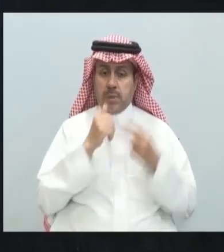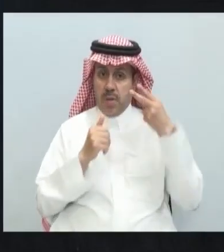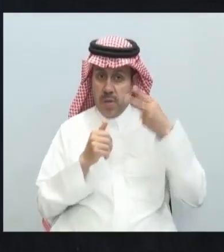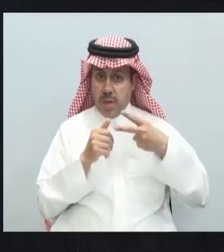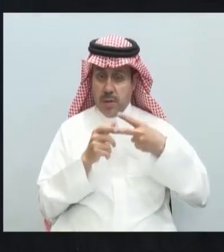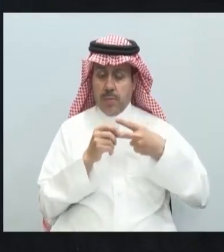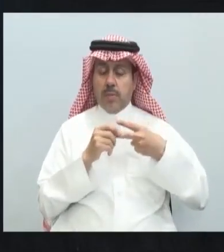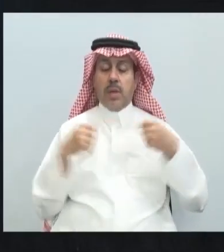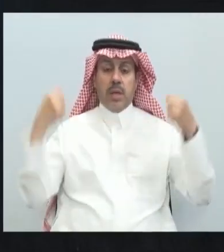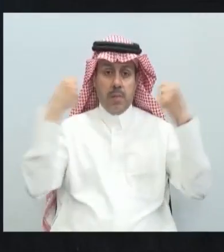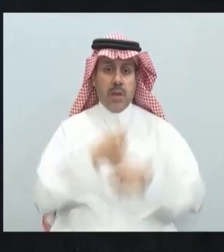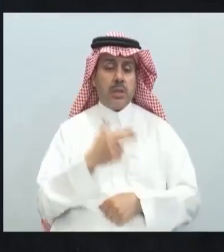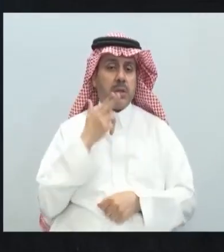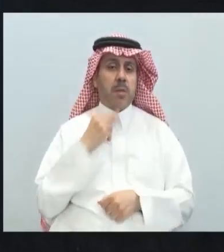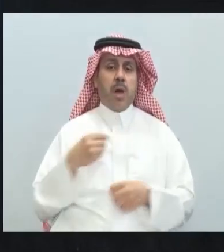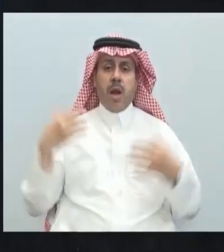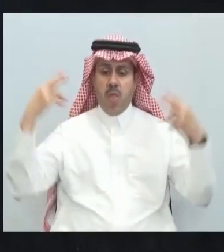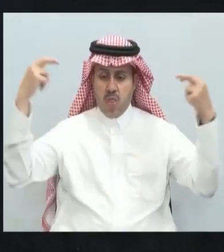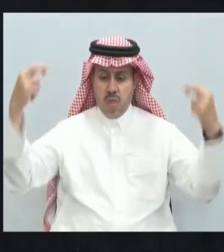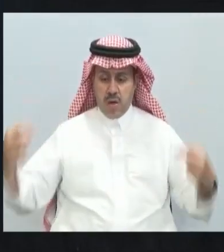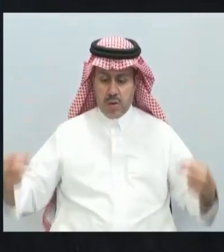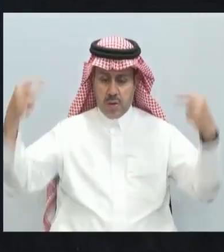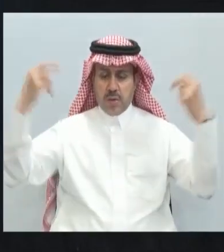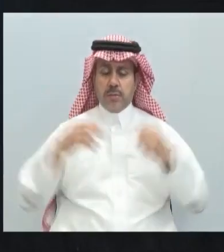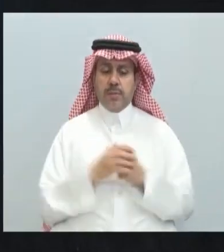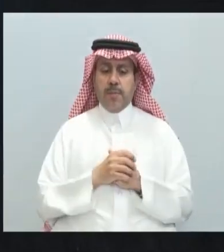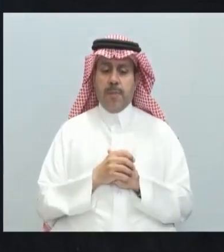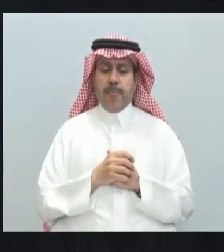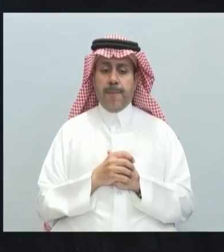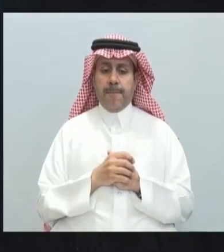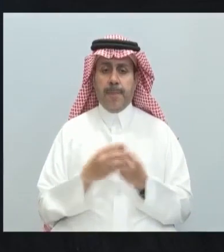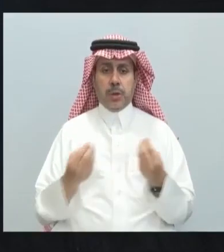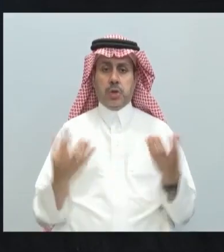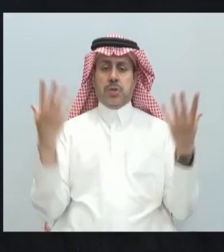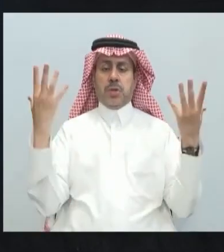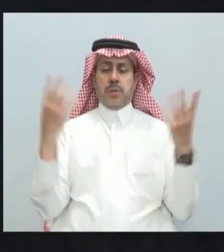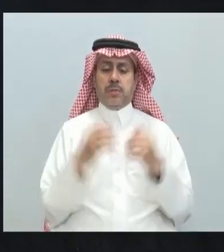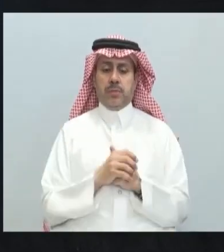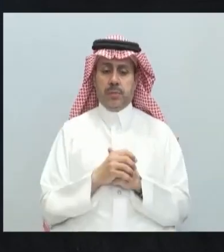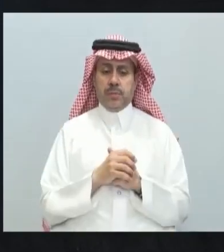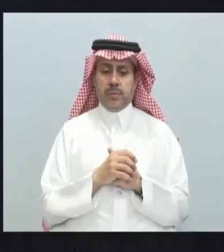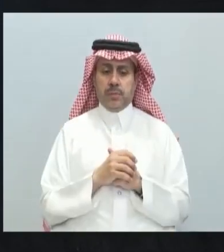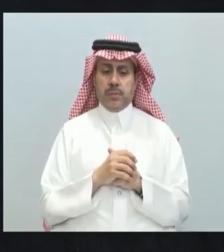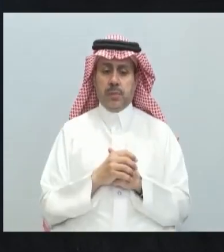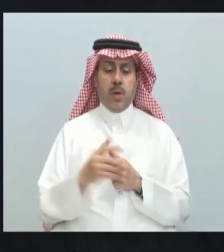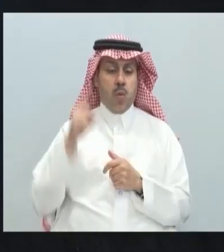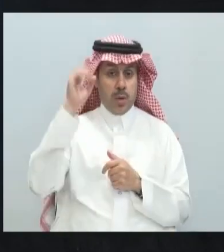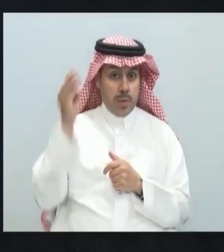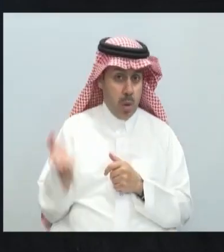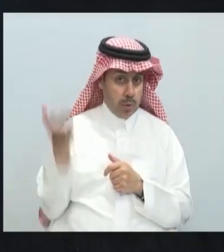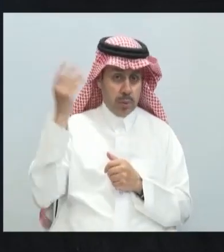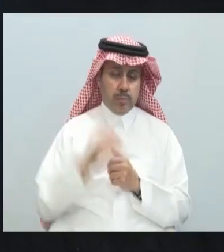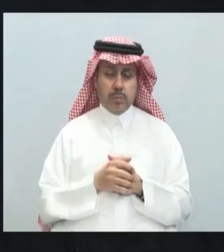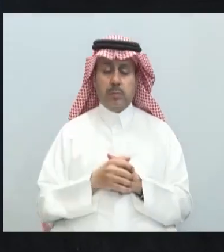لباس جمال وزينه وهو الظاهر من الملابس الظاهره التي تعطي الانسان جمالا والله جل وعلا قد